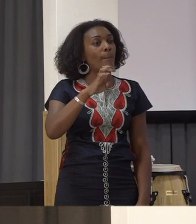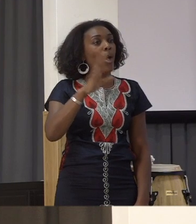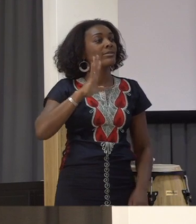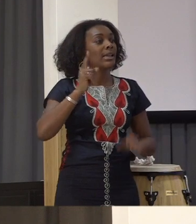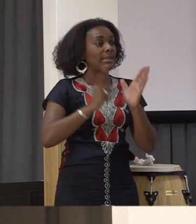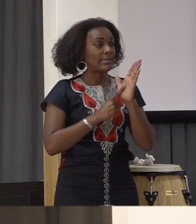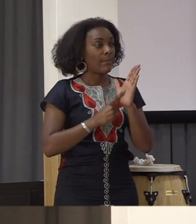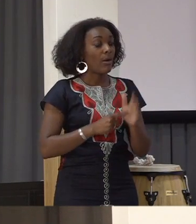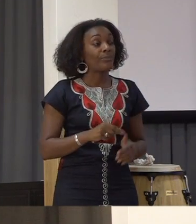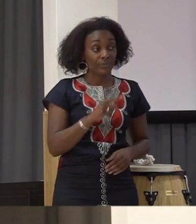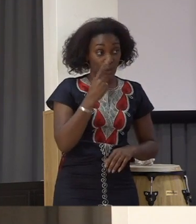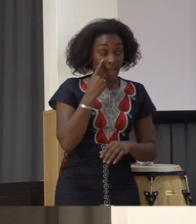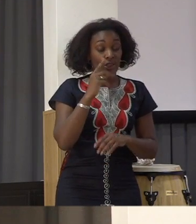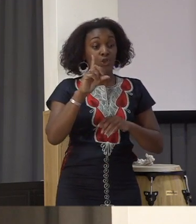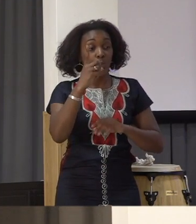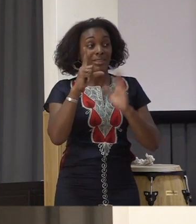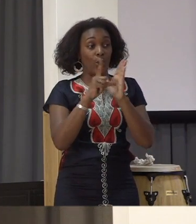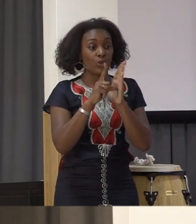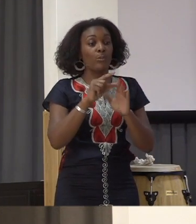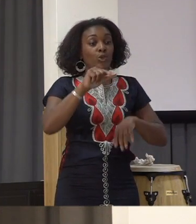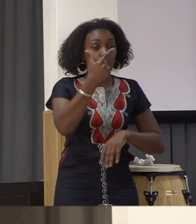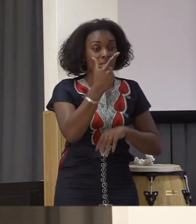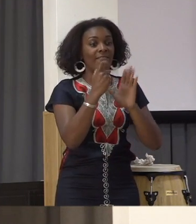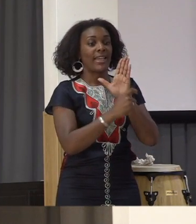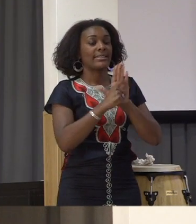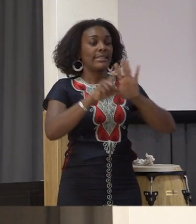commandement. Deutéronome 12, verset 7.